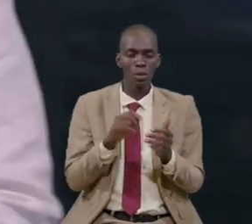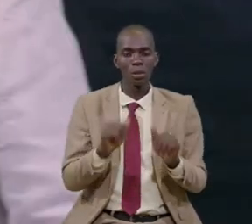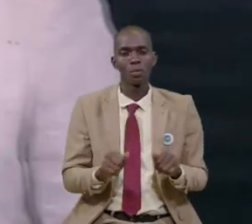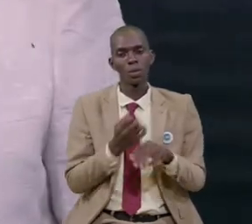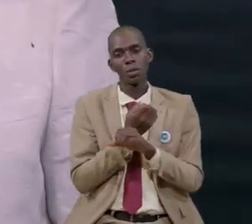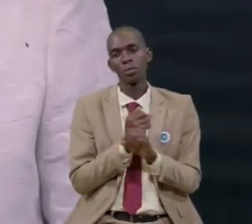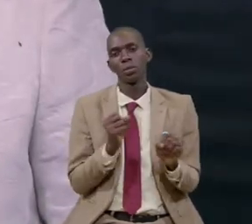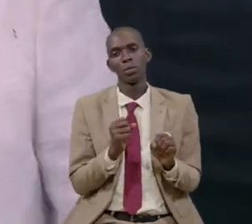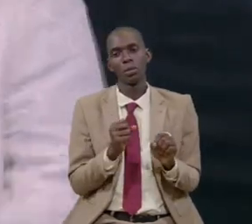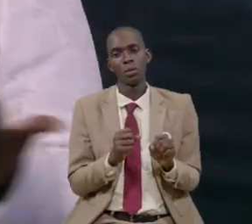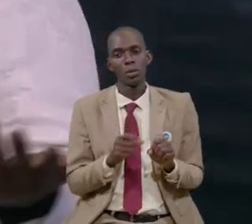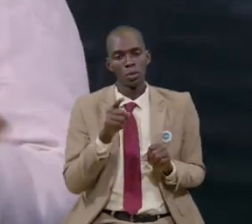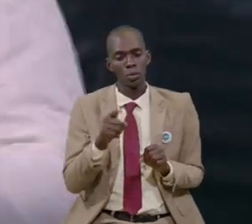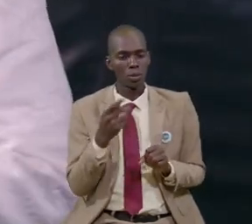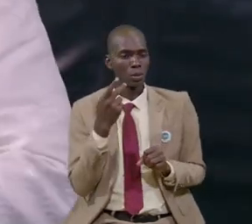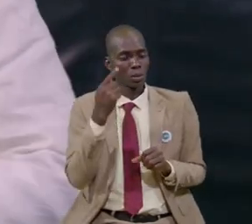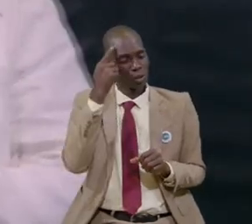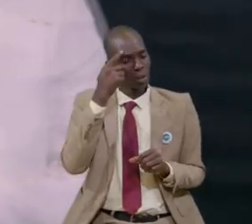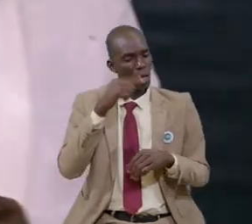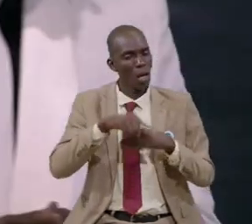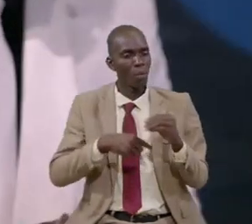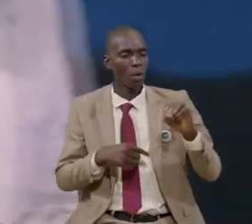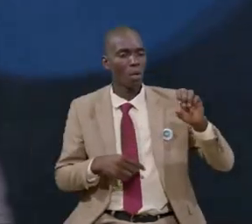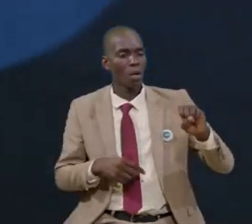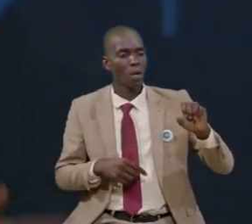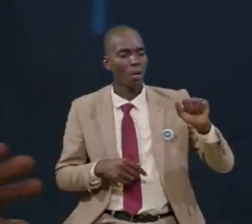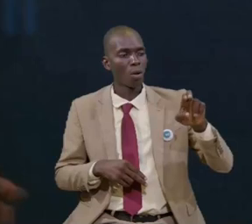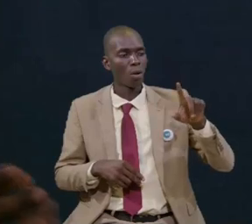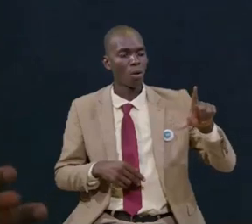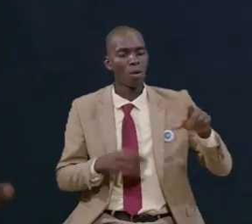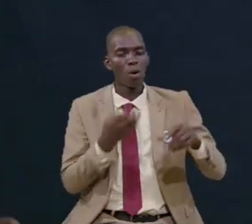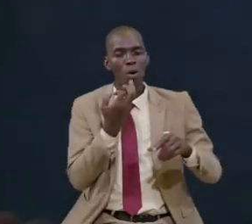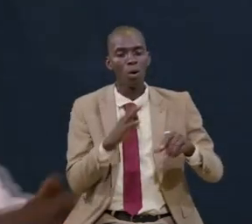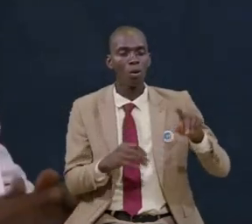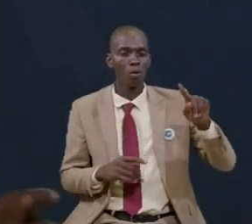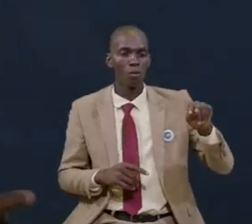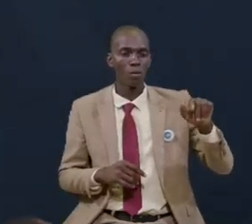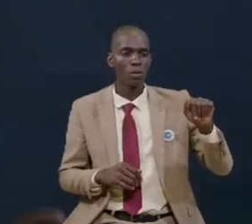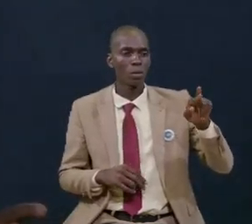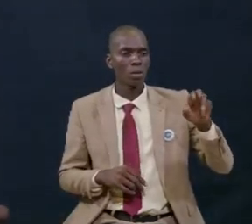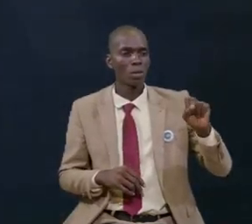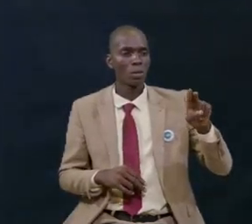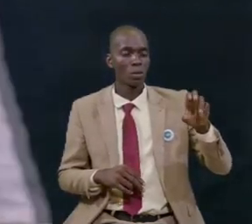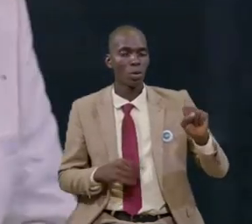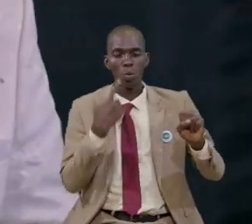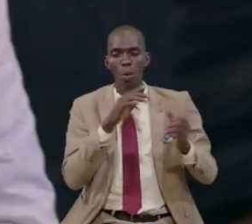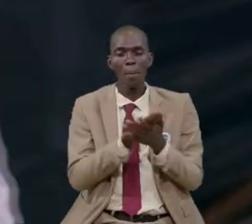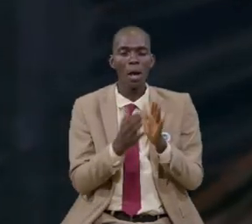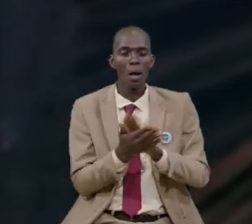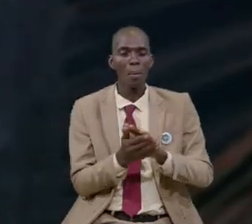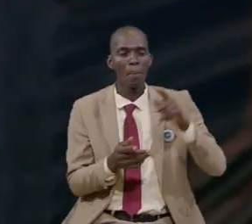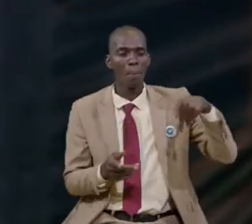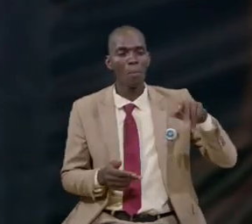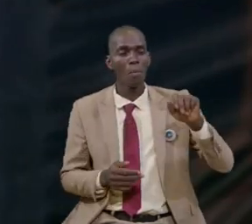vous pensez à Saul de Tarse, depuis qu'il est devenu Paul, mais ce Paul était un homme très